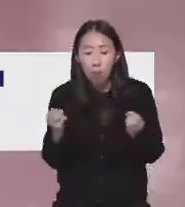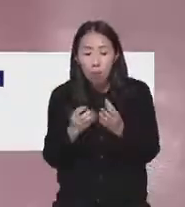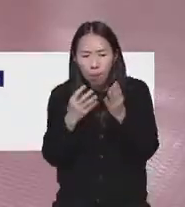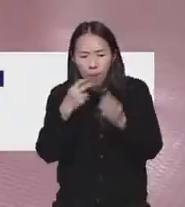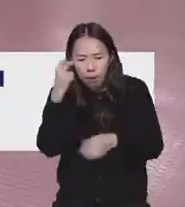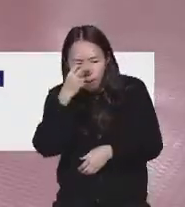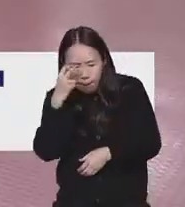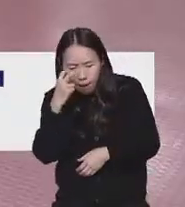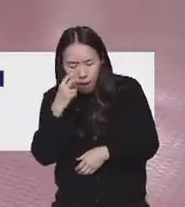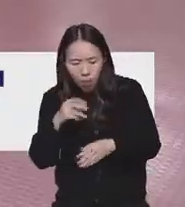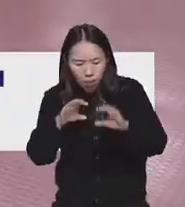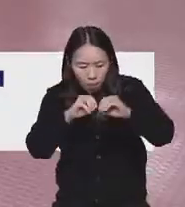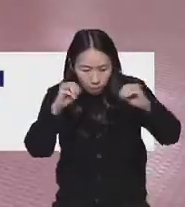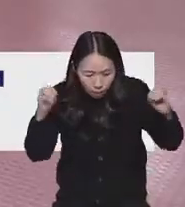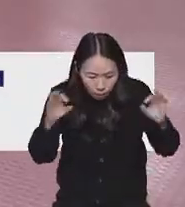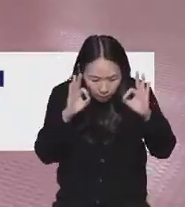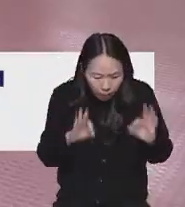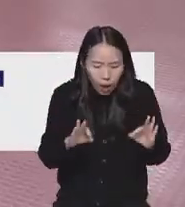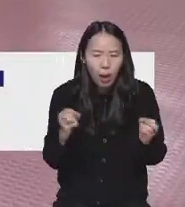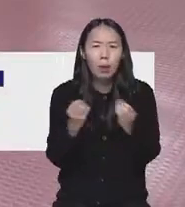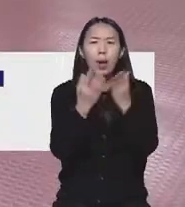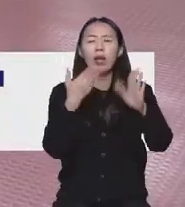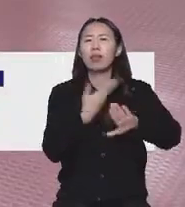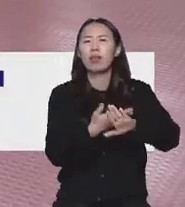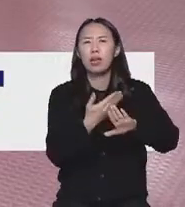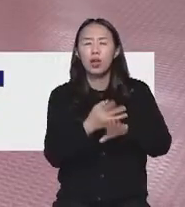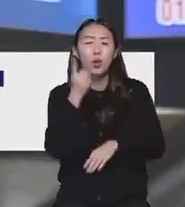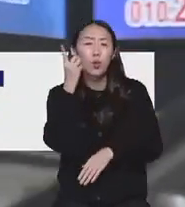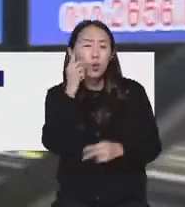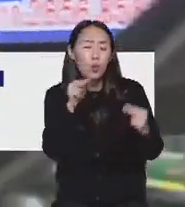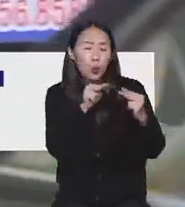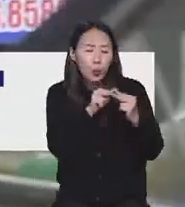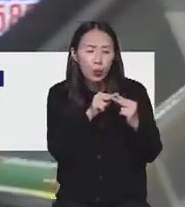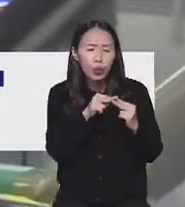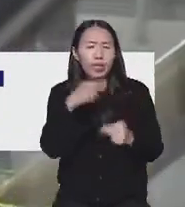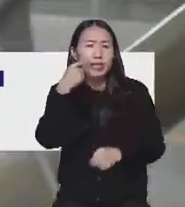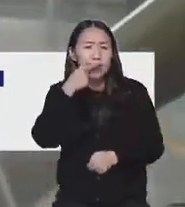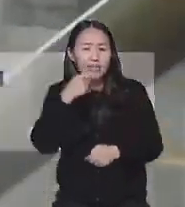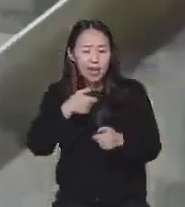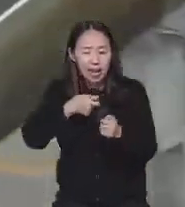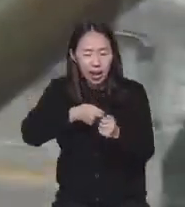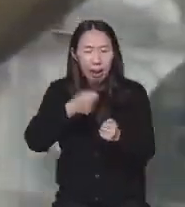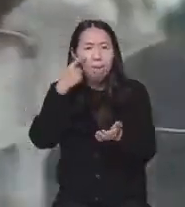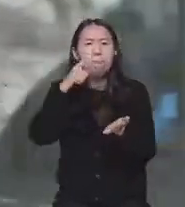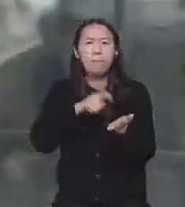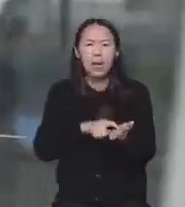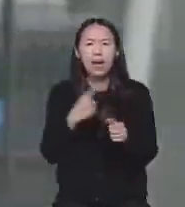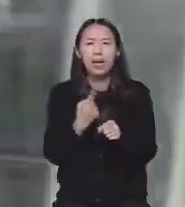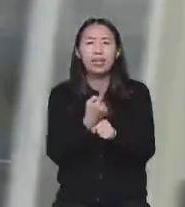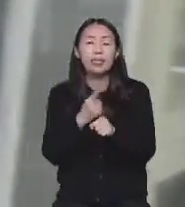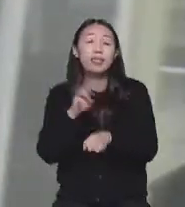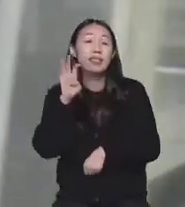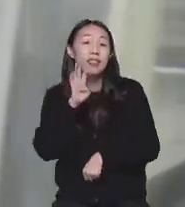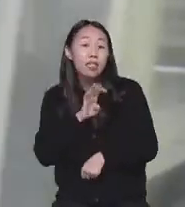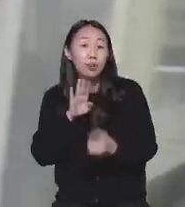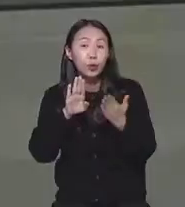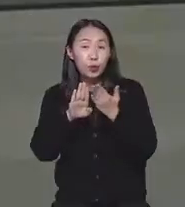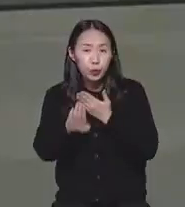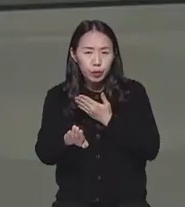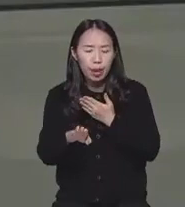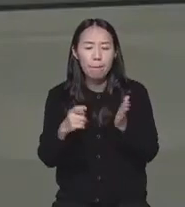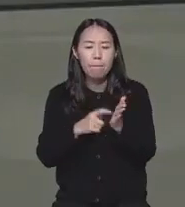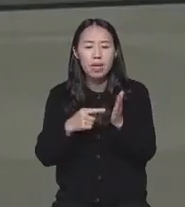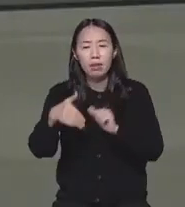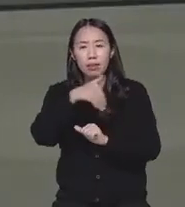처리반이 상자를 확인한 결과 폭발물이 아닌 휴대전화 충전기와 치약 등이 발견돼 1시간 40분 만에 비상상황과